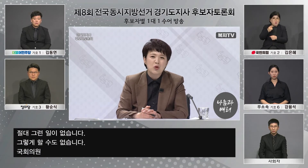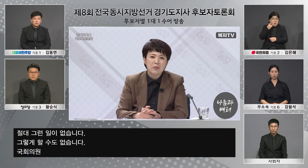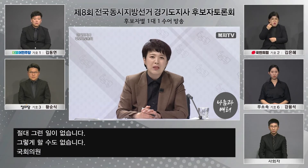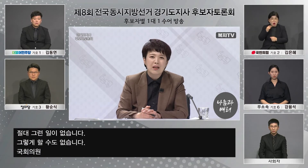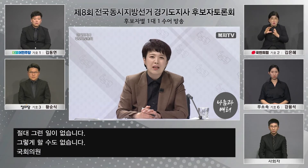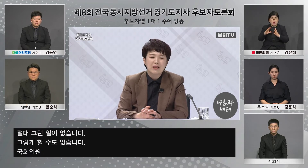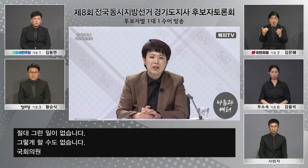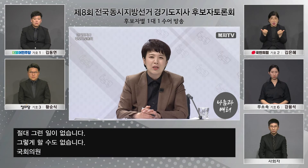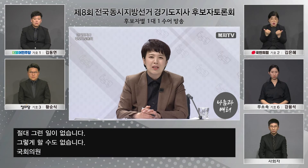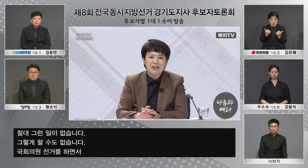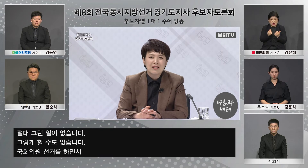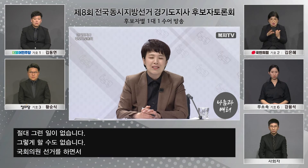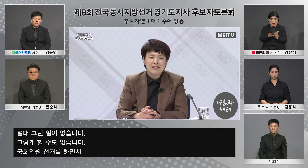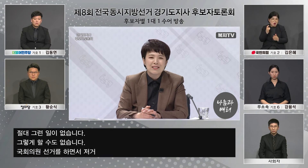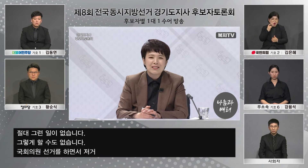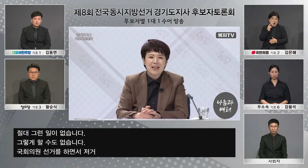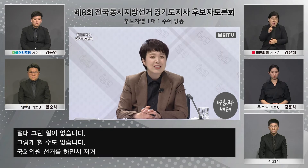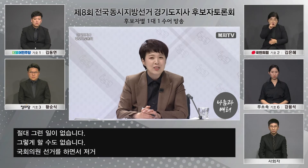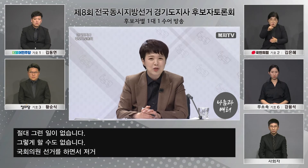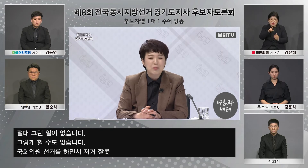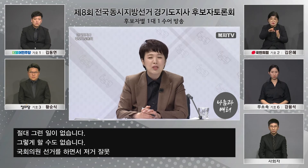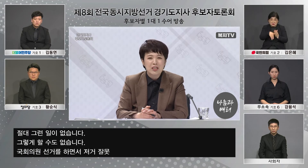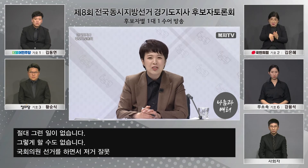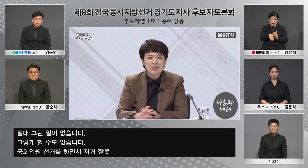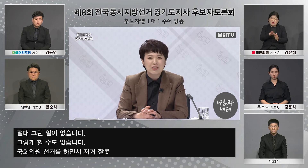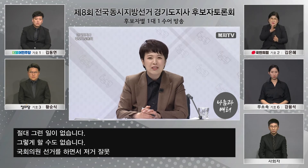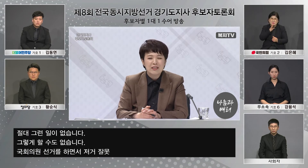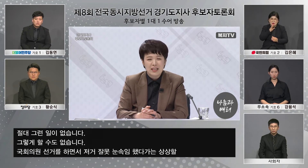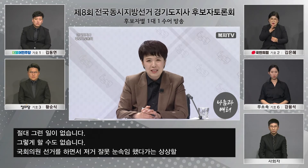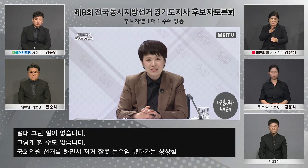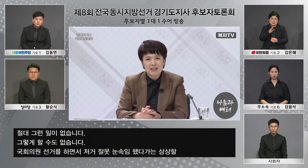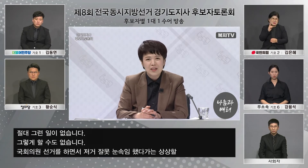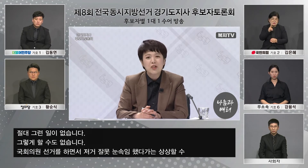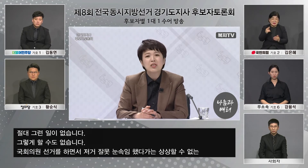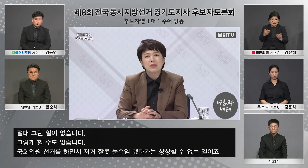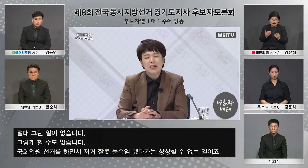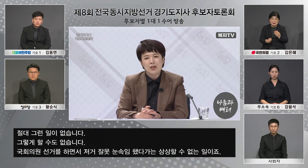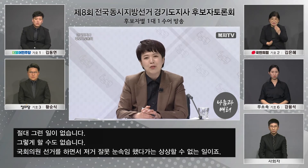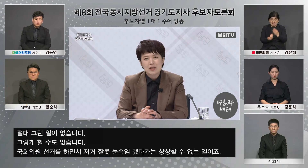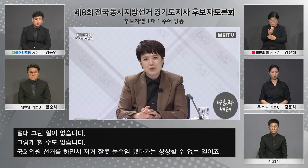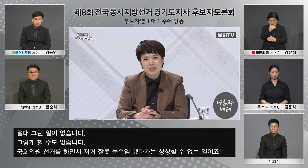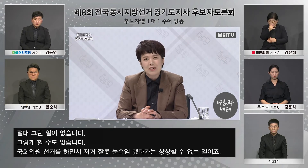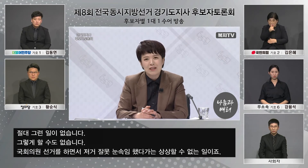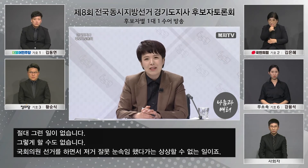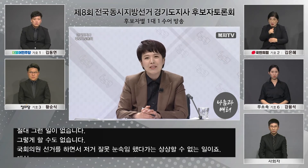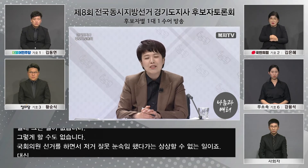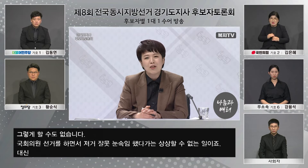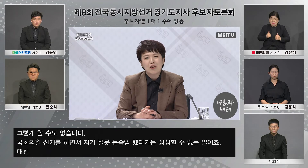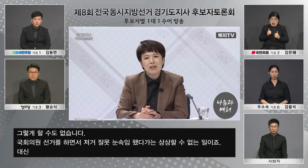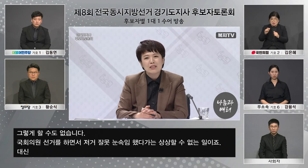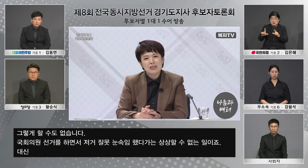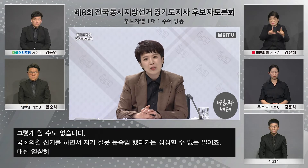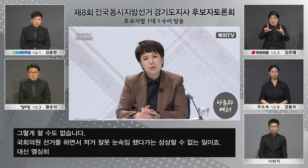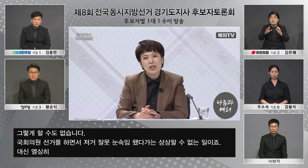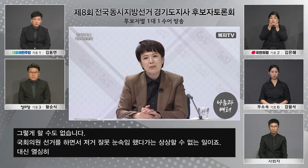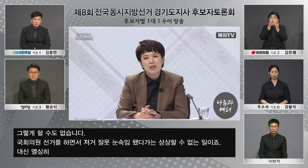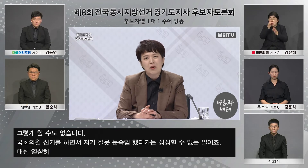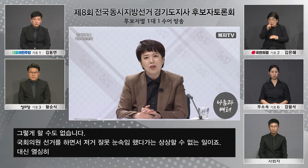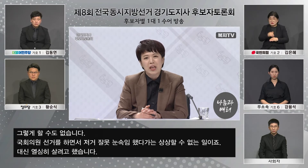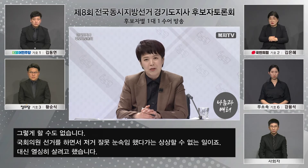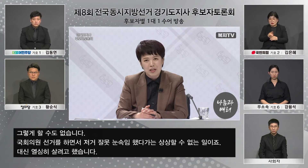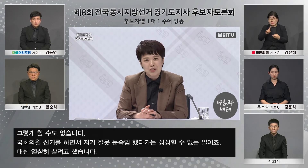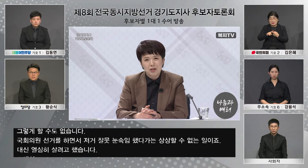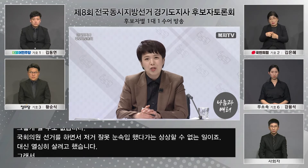잘못 눈속임했다간 상상할 수 없는 일이죠. 대신 열심히 살려고 했습니다. 그래서 그